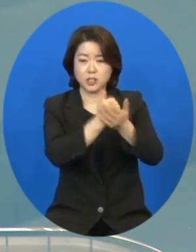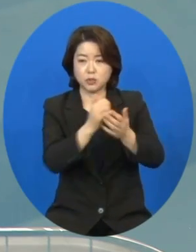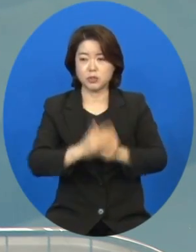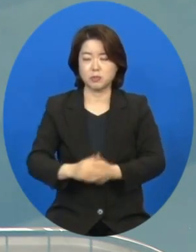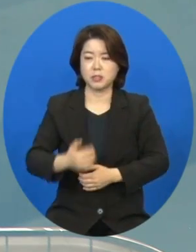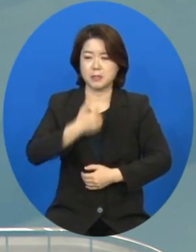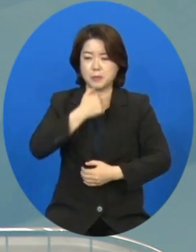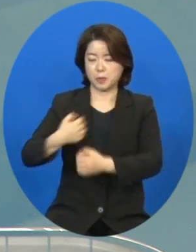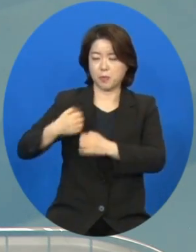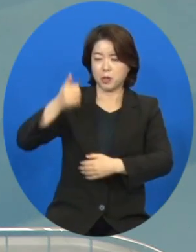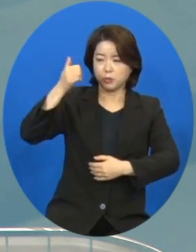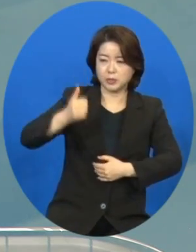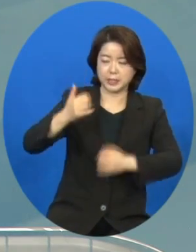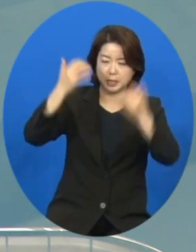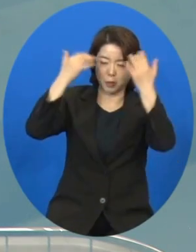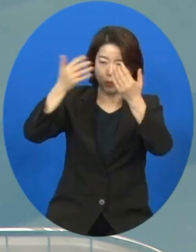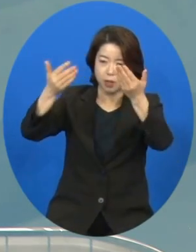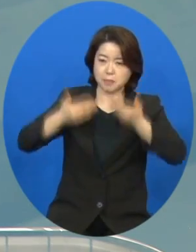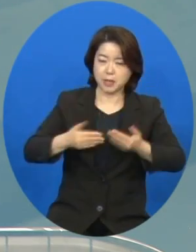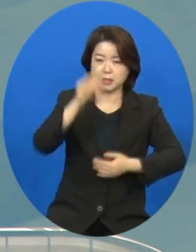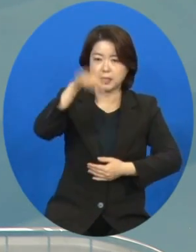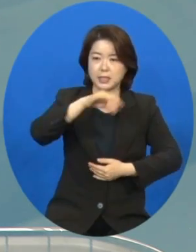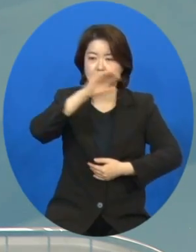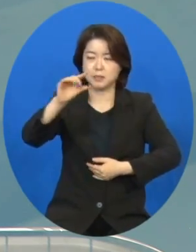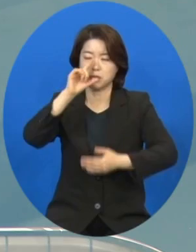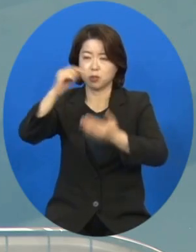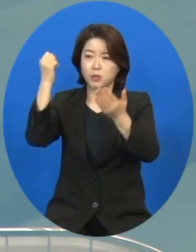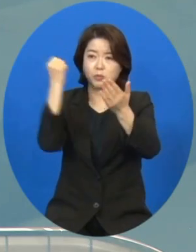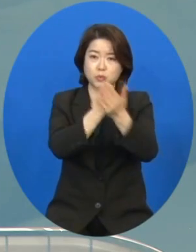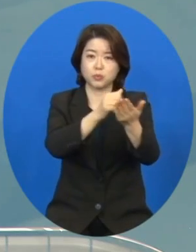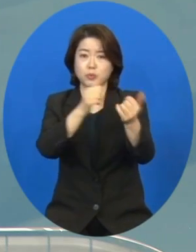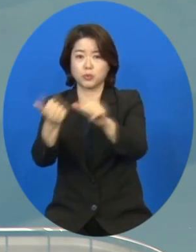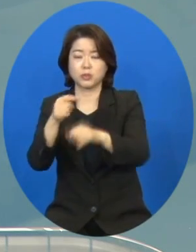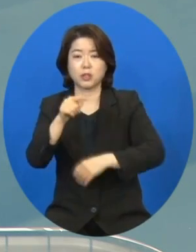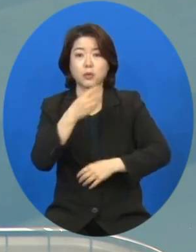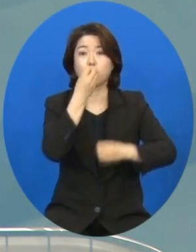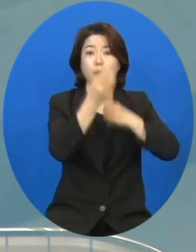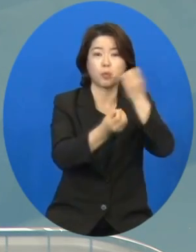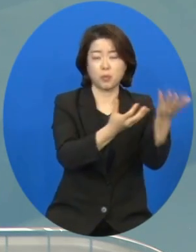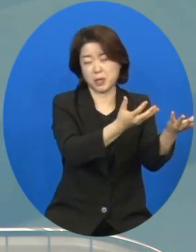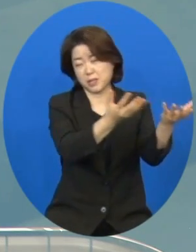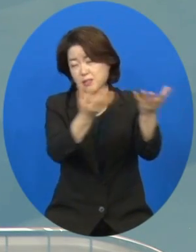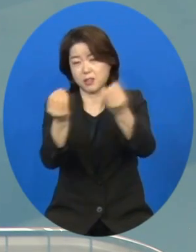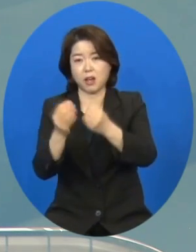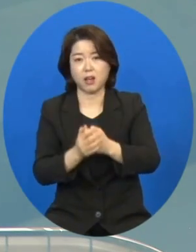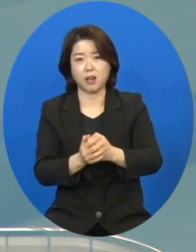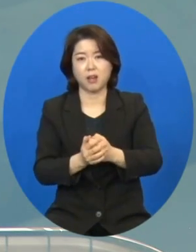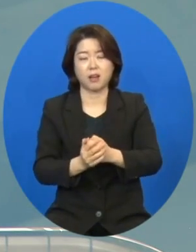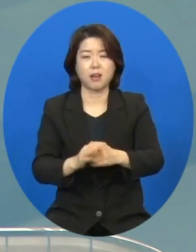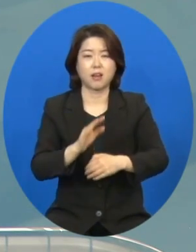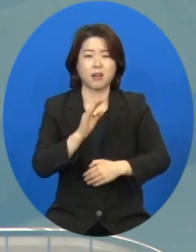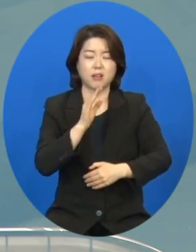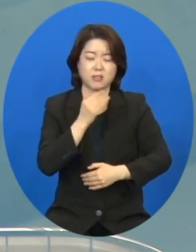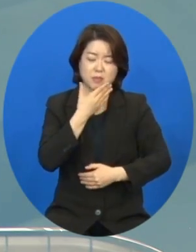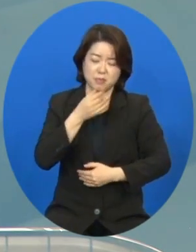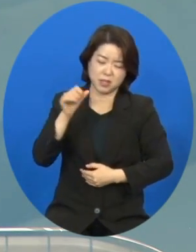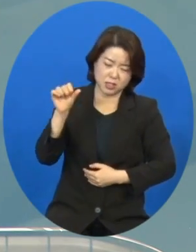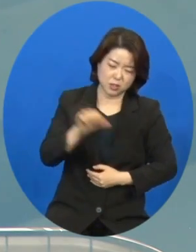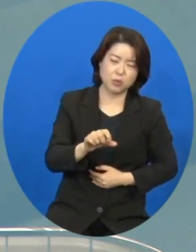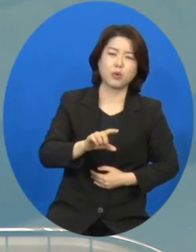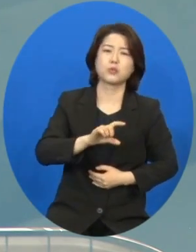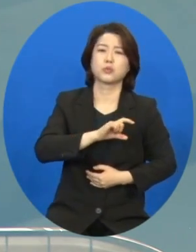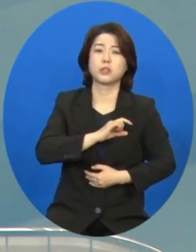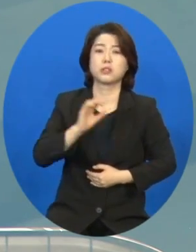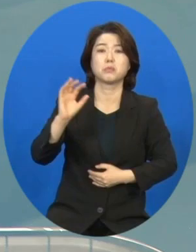받고 십자가에 죽음을 당했다고 그렇게 고백합니다. 정말 저주 중에 저주의 이름이